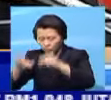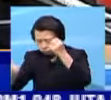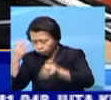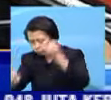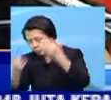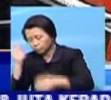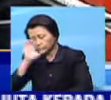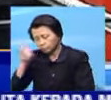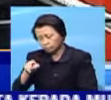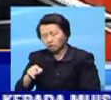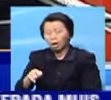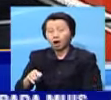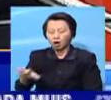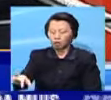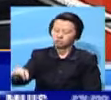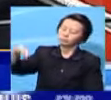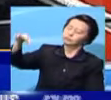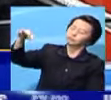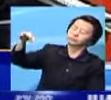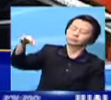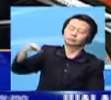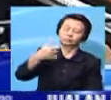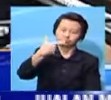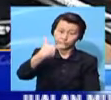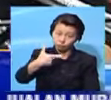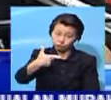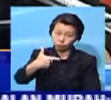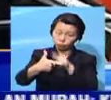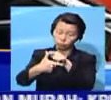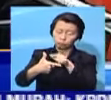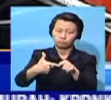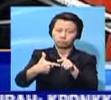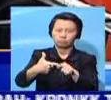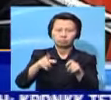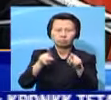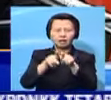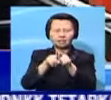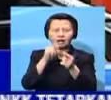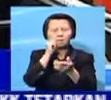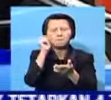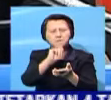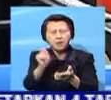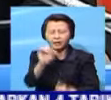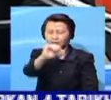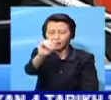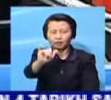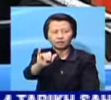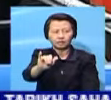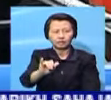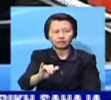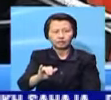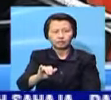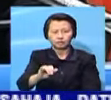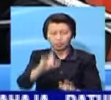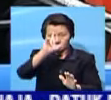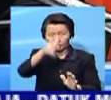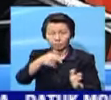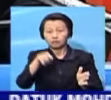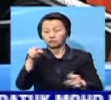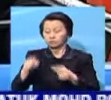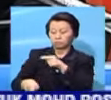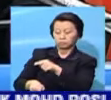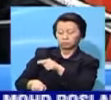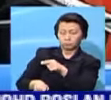dapat Sepucuk pistol berbentuk pen sebagaimana nanti saya akan ada kat depan